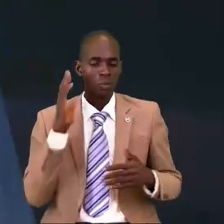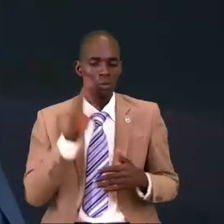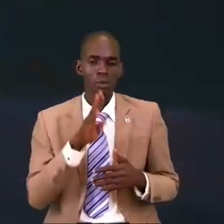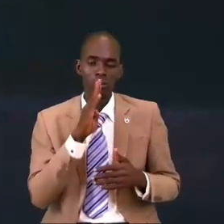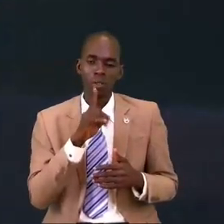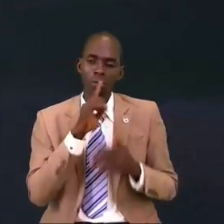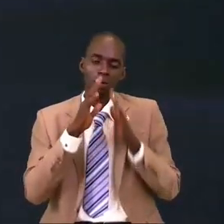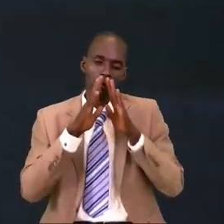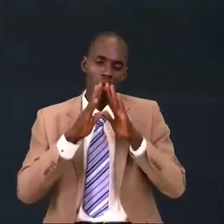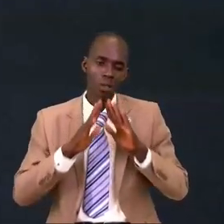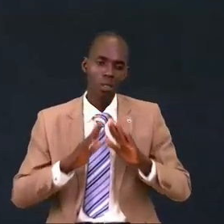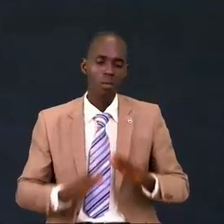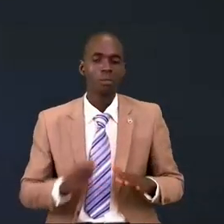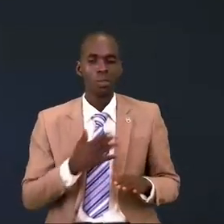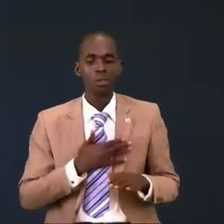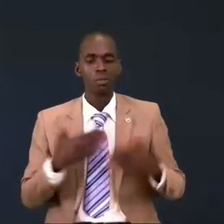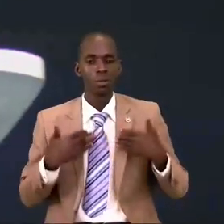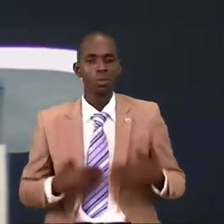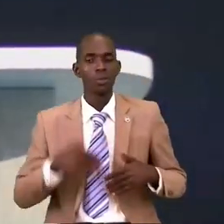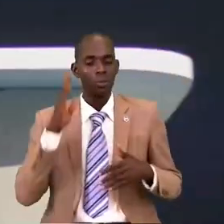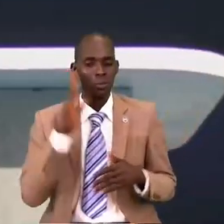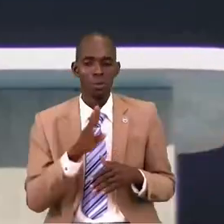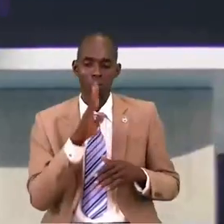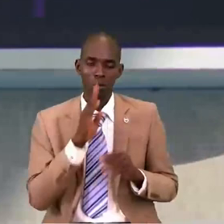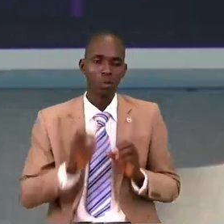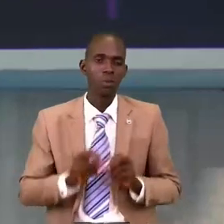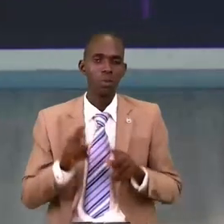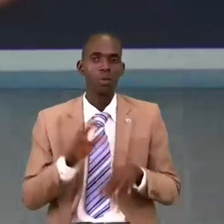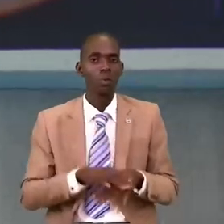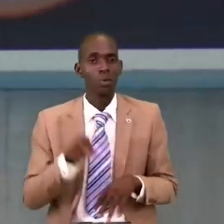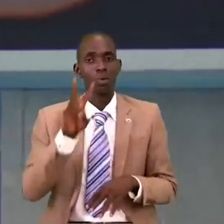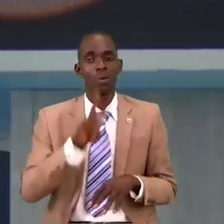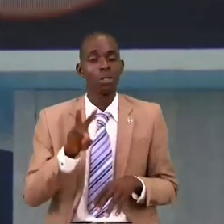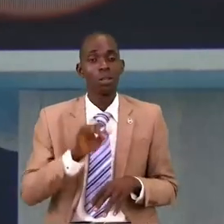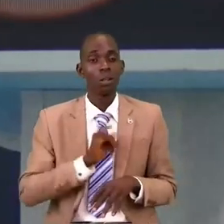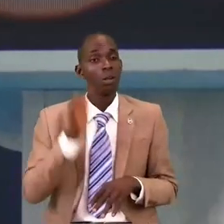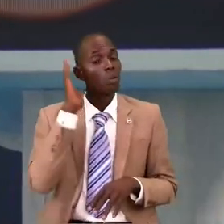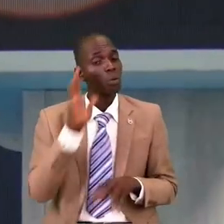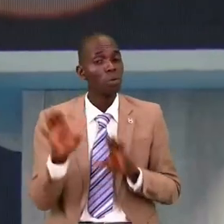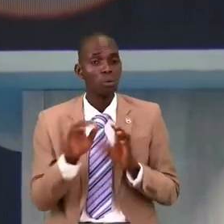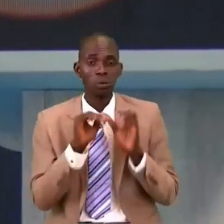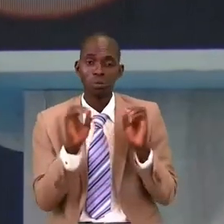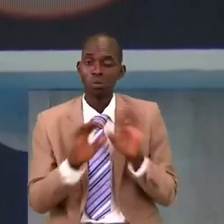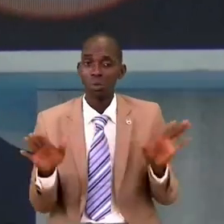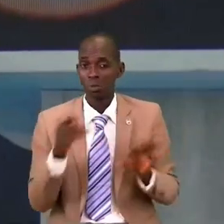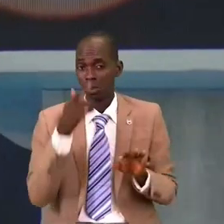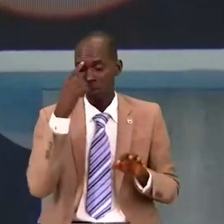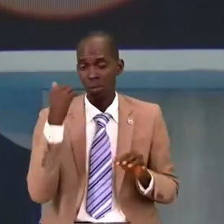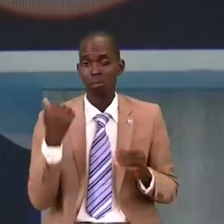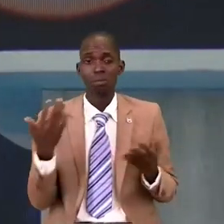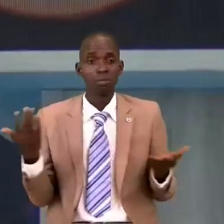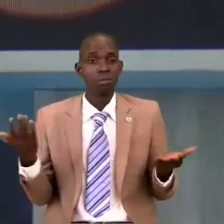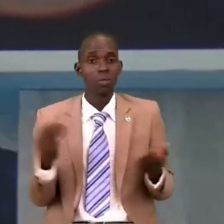mercredi, ah, il ne fait encore rien. Parce que maintenant, j'attends que le dimanche vienne encore. Et toute la